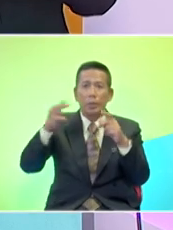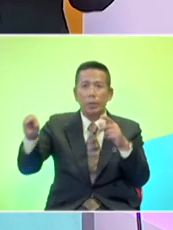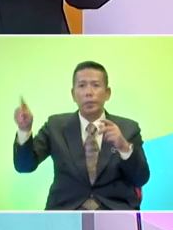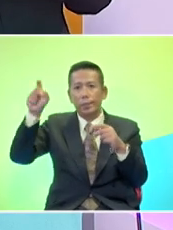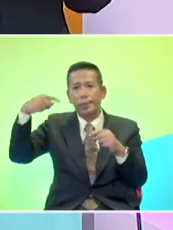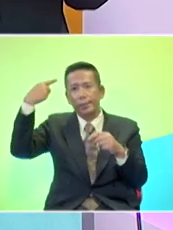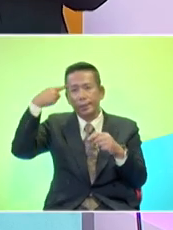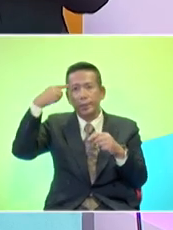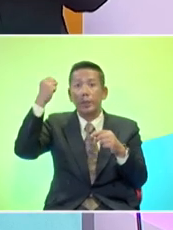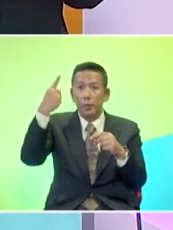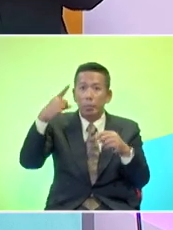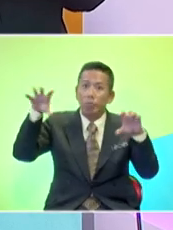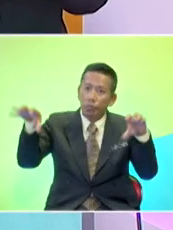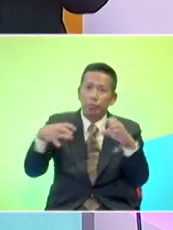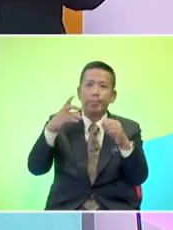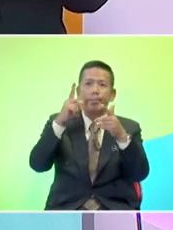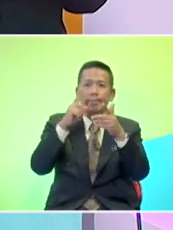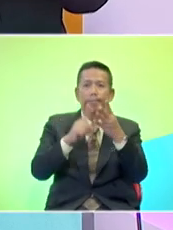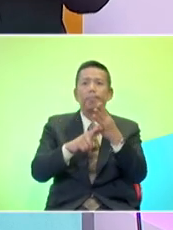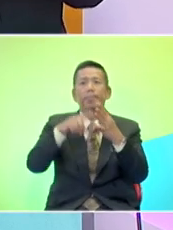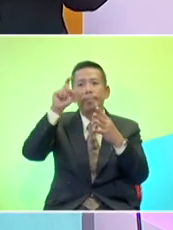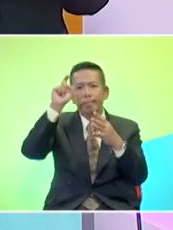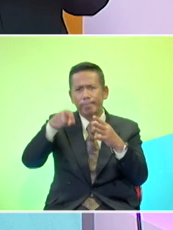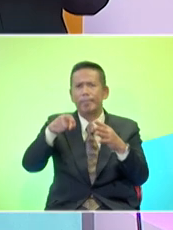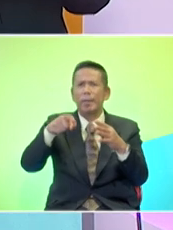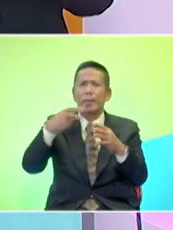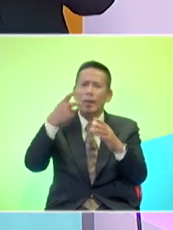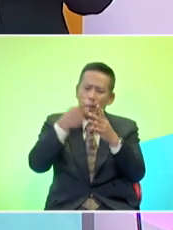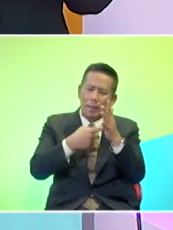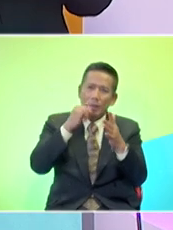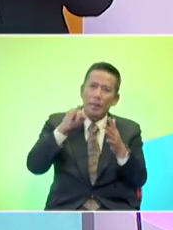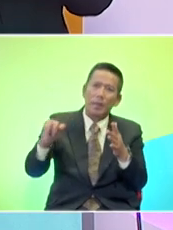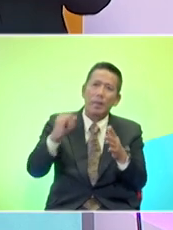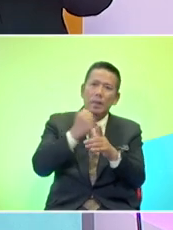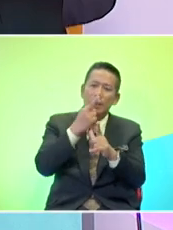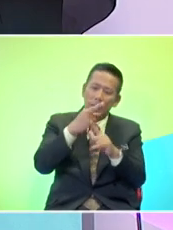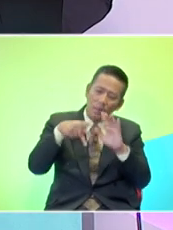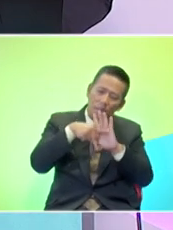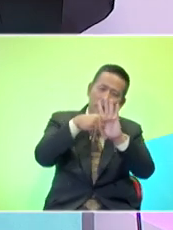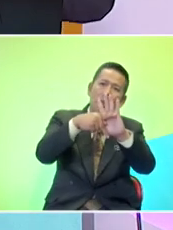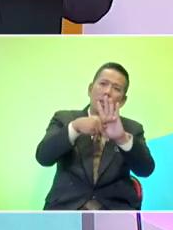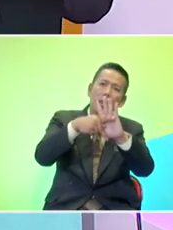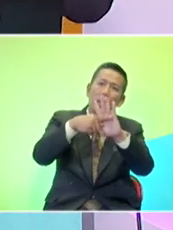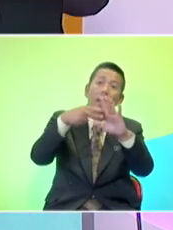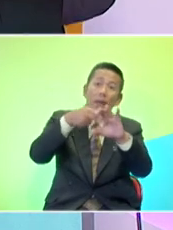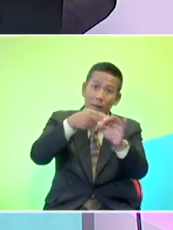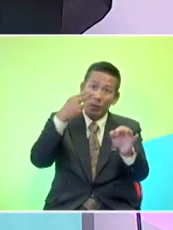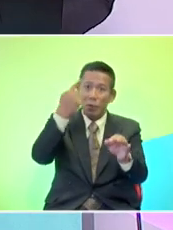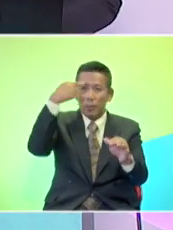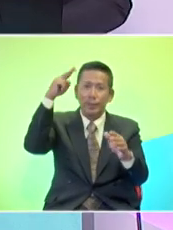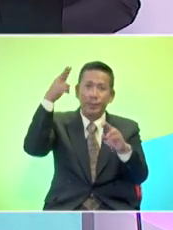murid-murid dan yang keempat yang paling penting murid-muridnya menghargai atau mengumpan produk mereka sendiri untuk menambah